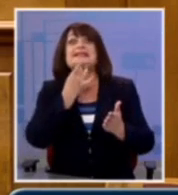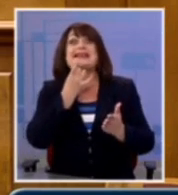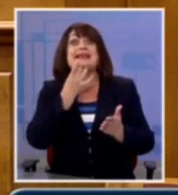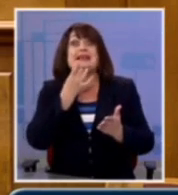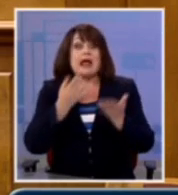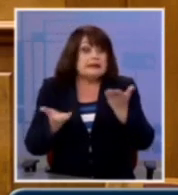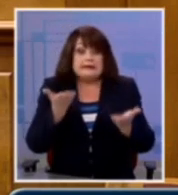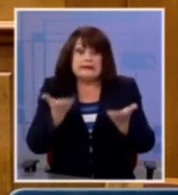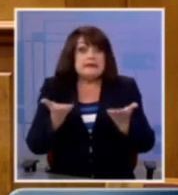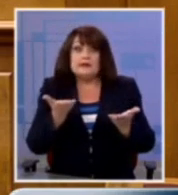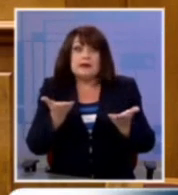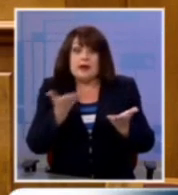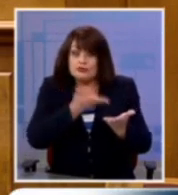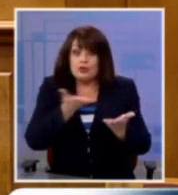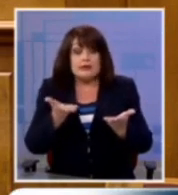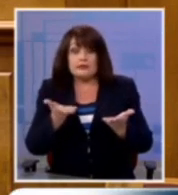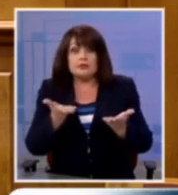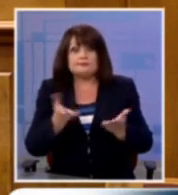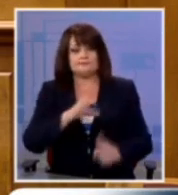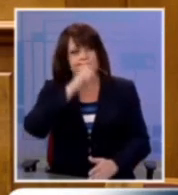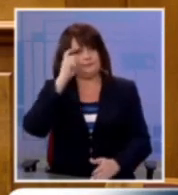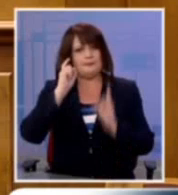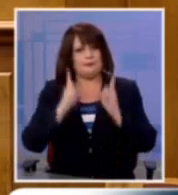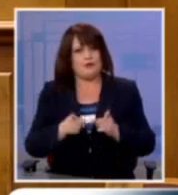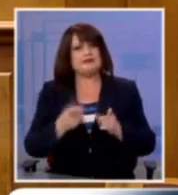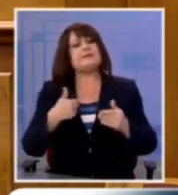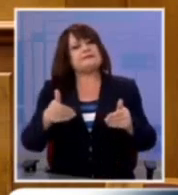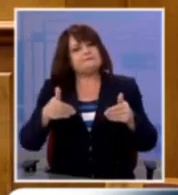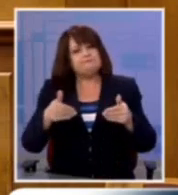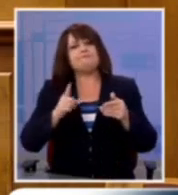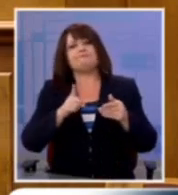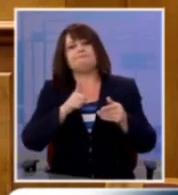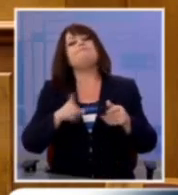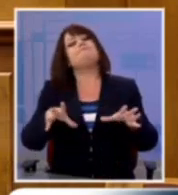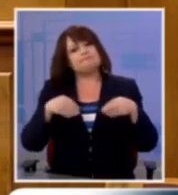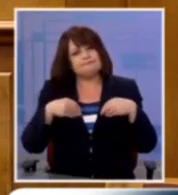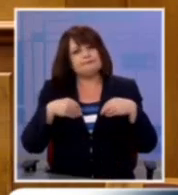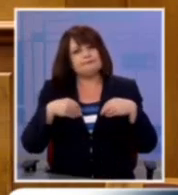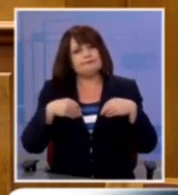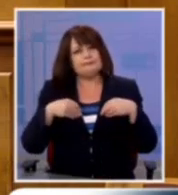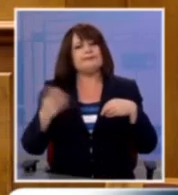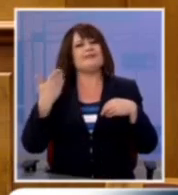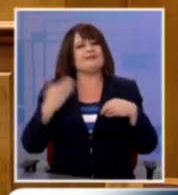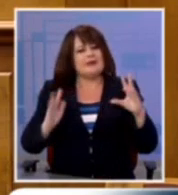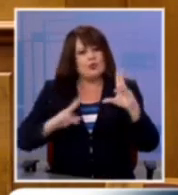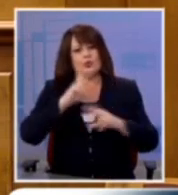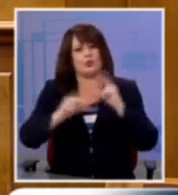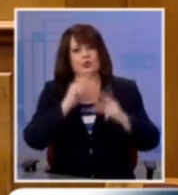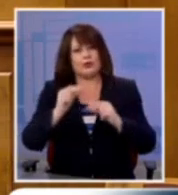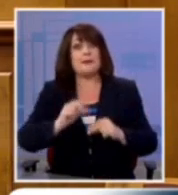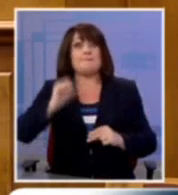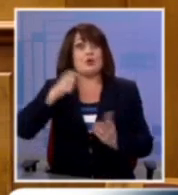διλήμματα. Η δύσκολη απόφαση με την οποία συμβιβαστήκαμε στη Σύνοδο Κορυφής είναι το πρώτο βήμα